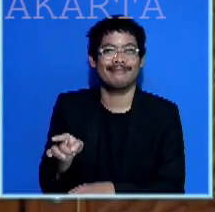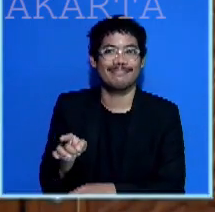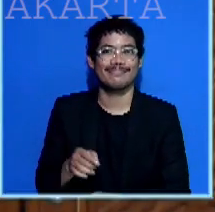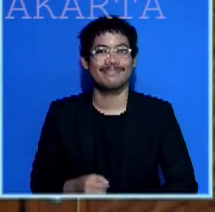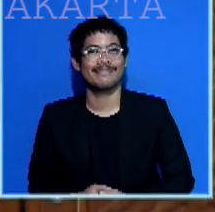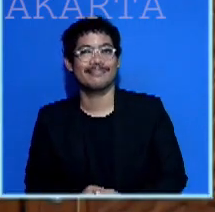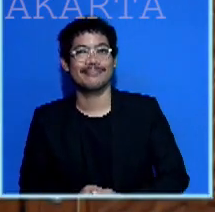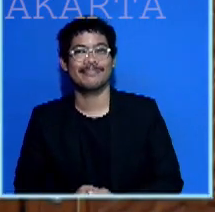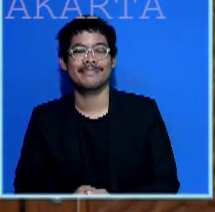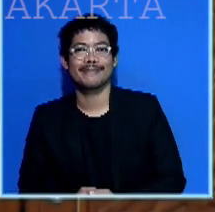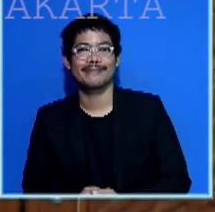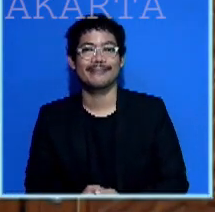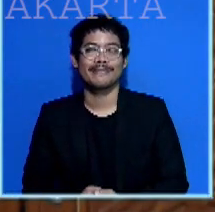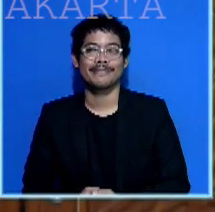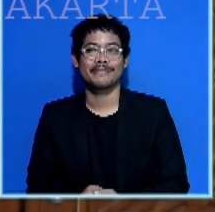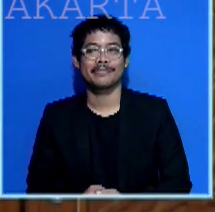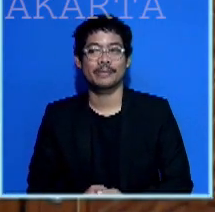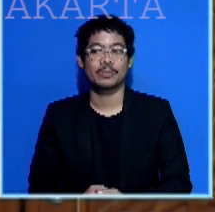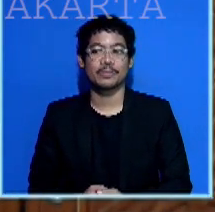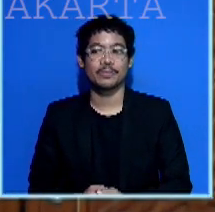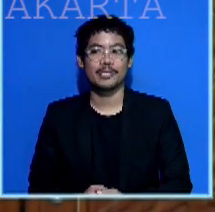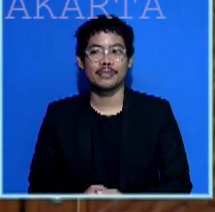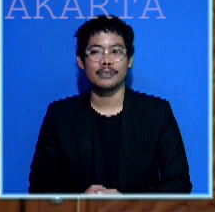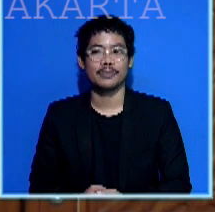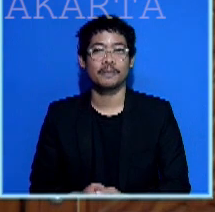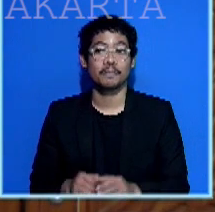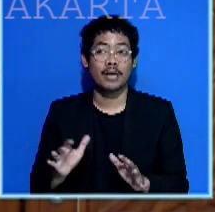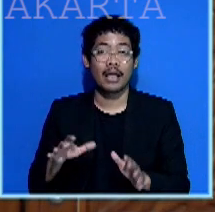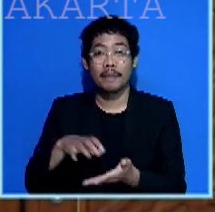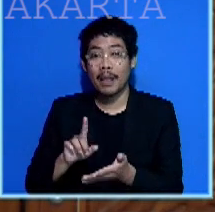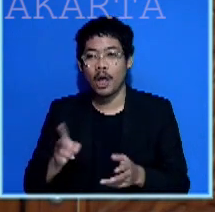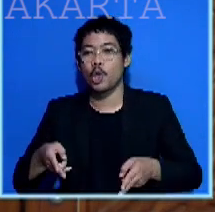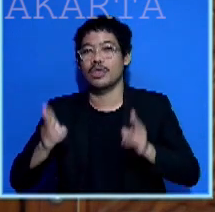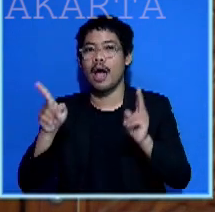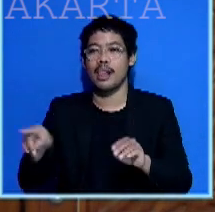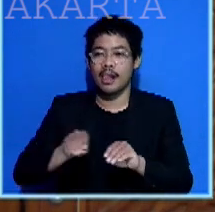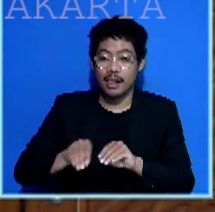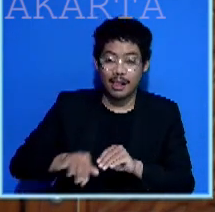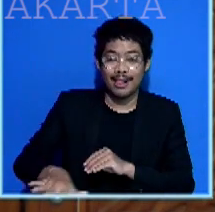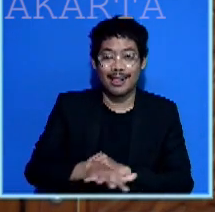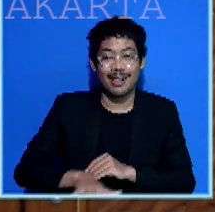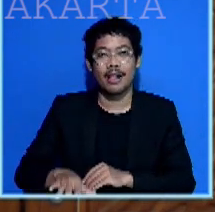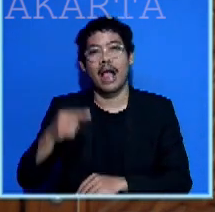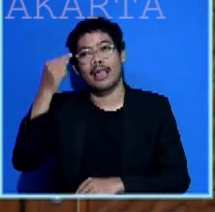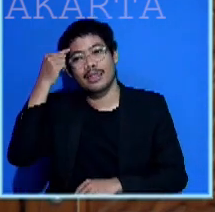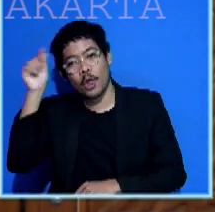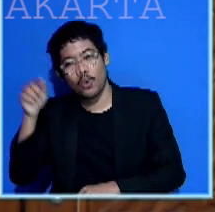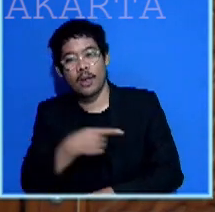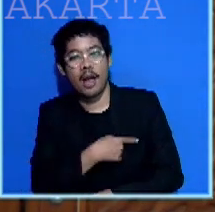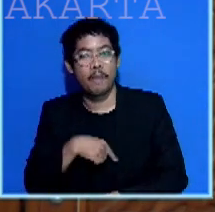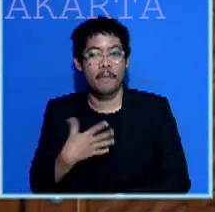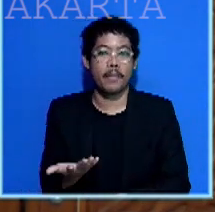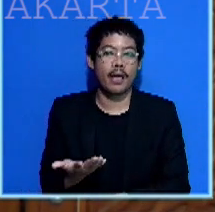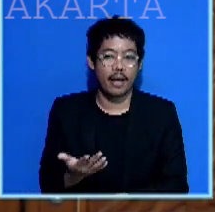Minangka tanaman ingkang limrah dipun tanam ing taman hotel Bali Griyo lan menapa dene kantor, Plumeria jinis Pinky dumugi